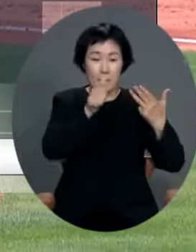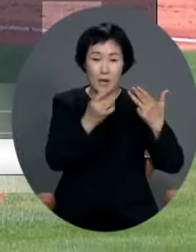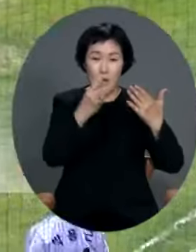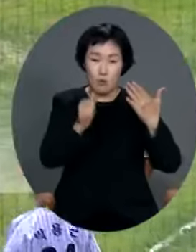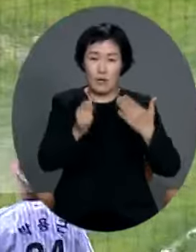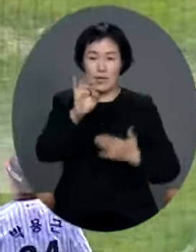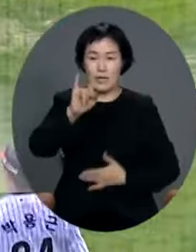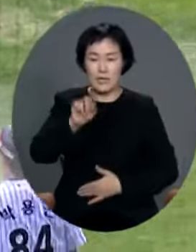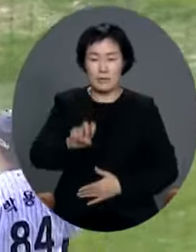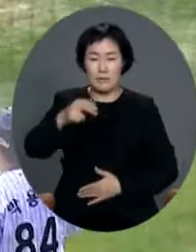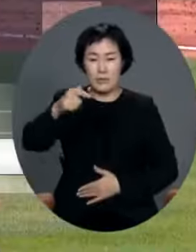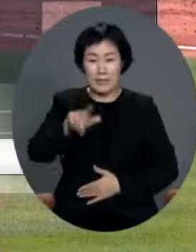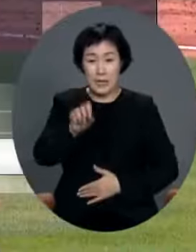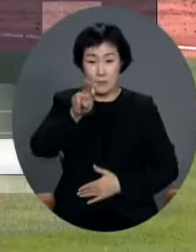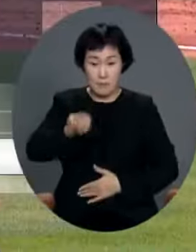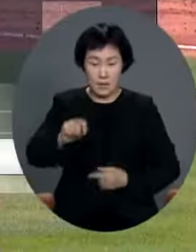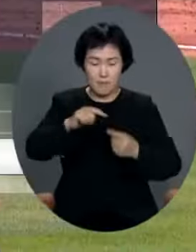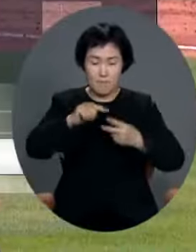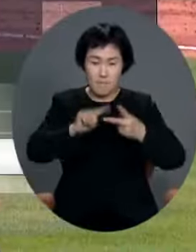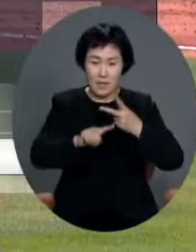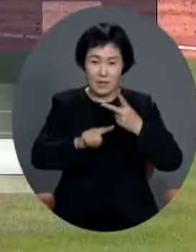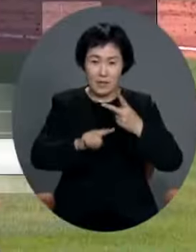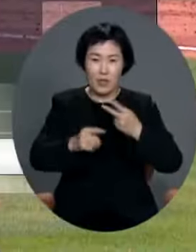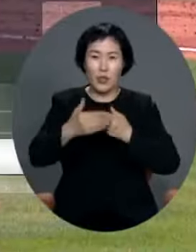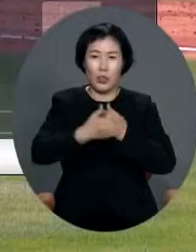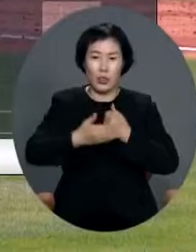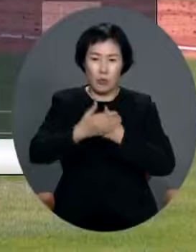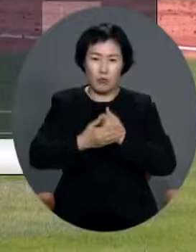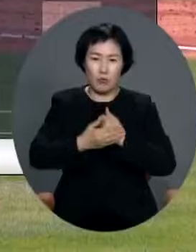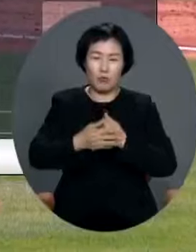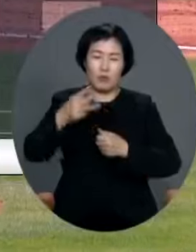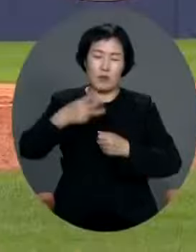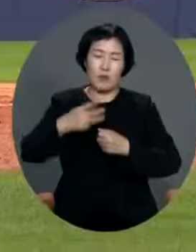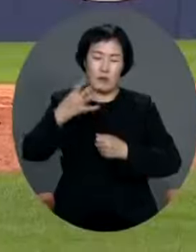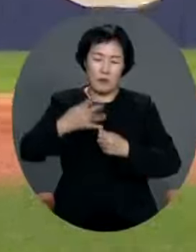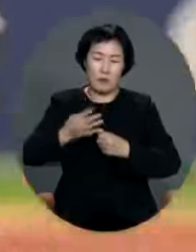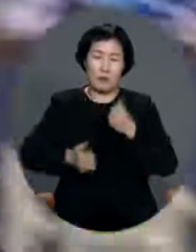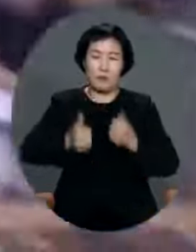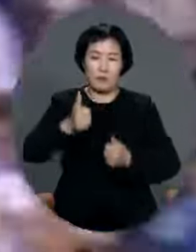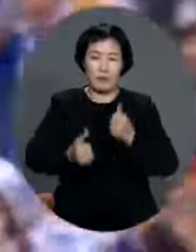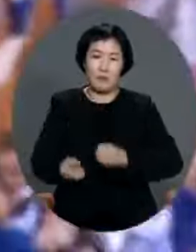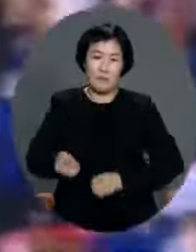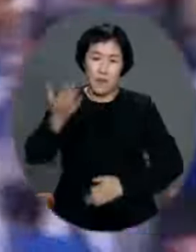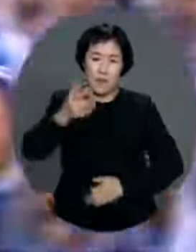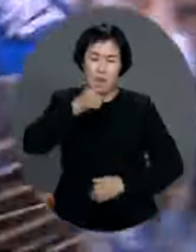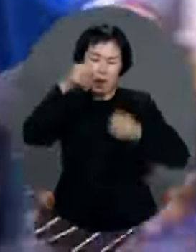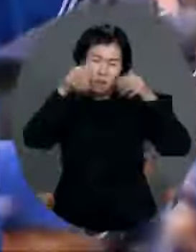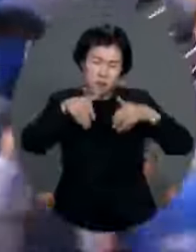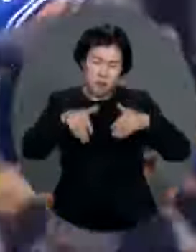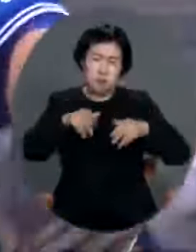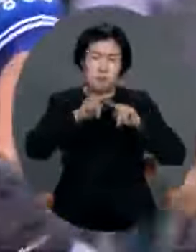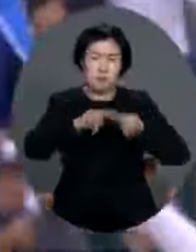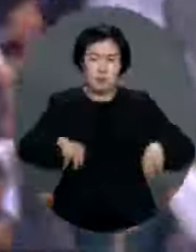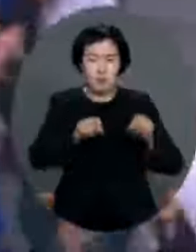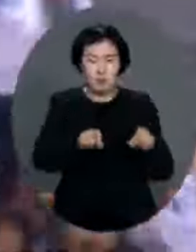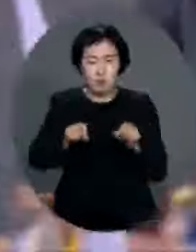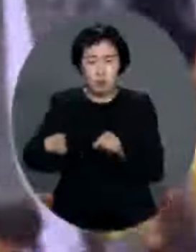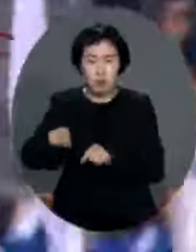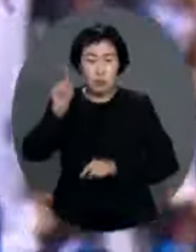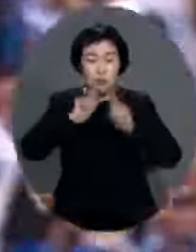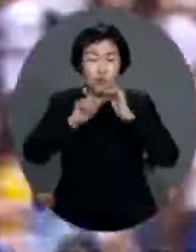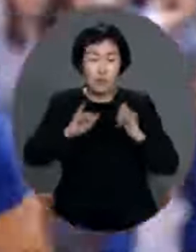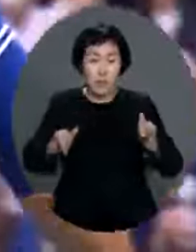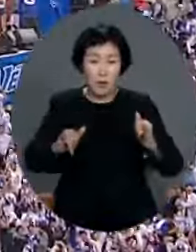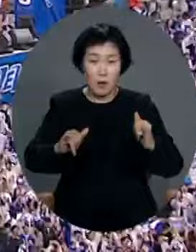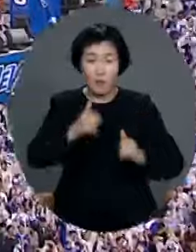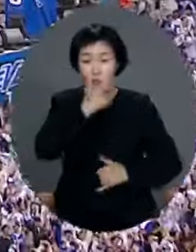임창민, 김재윤의 활약이 더해져 3승 1패로 플레이오프를 마무리한 삼성. 비로 인해 꼬여버린 일정과 부상 선수들의 빈자리가